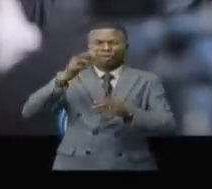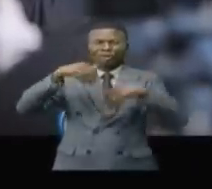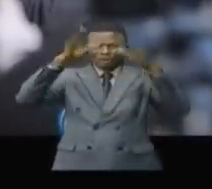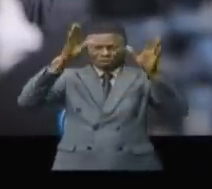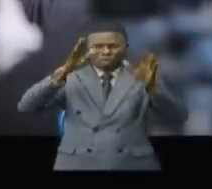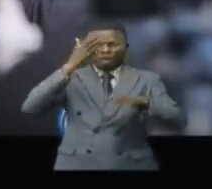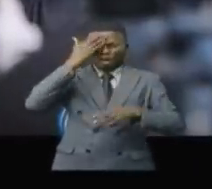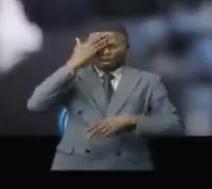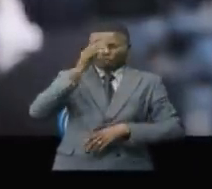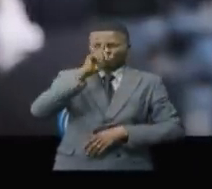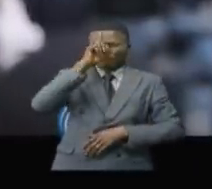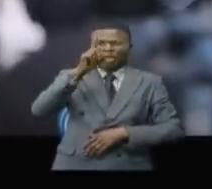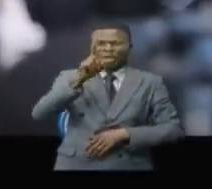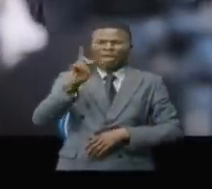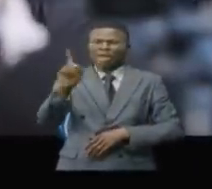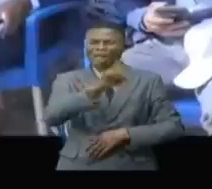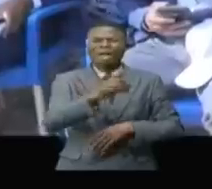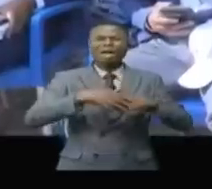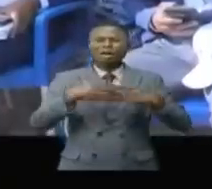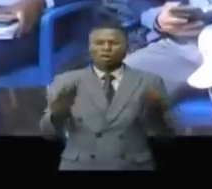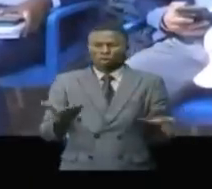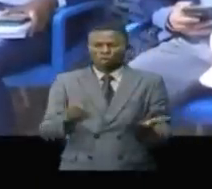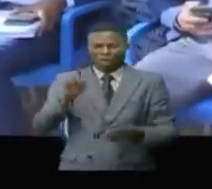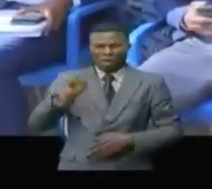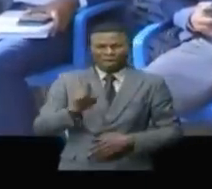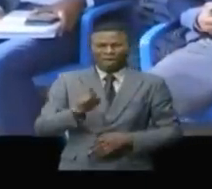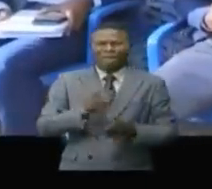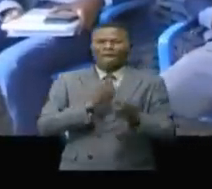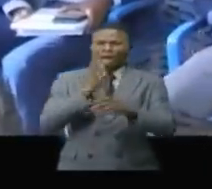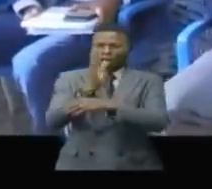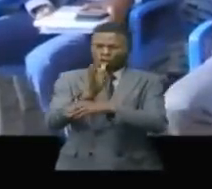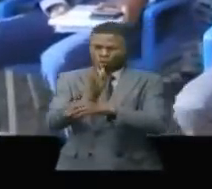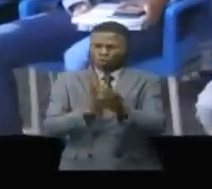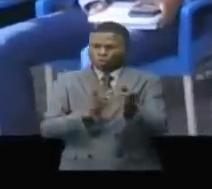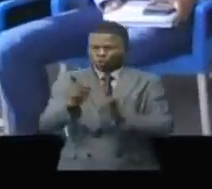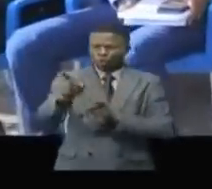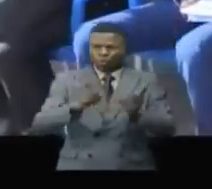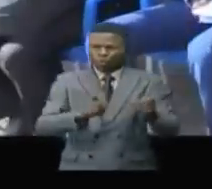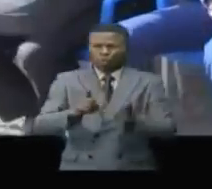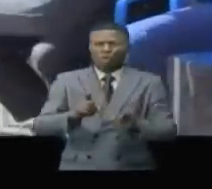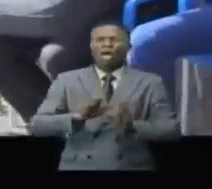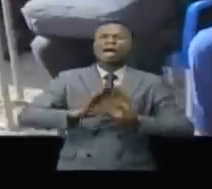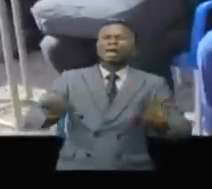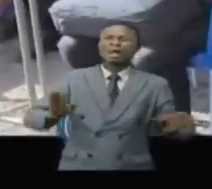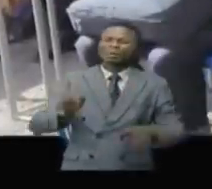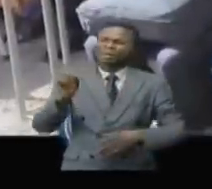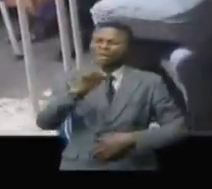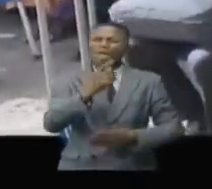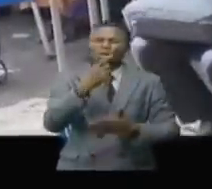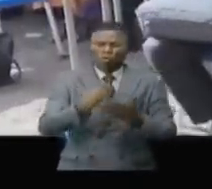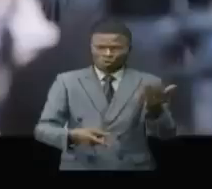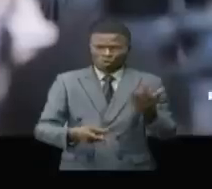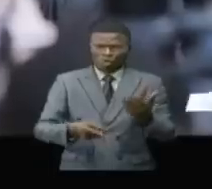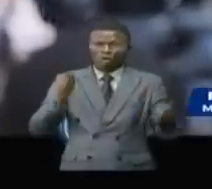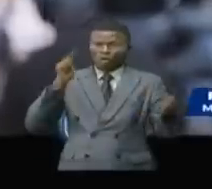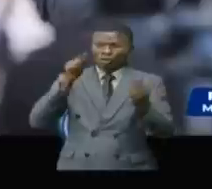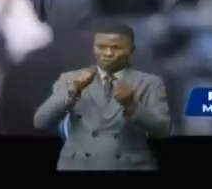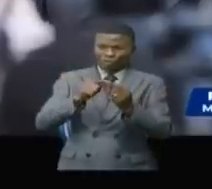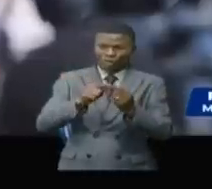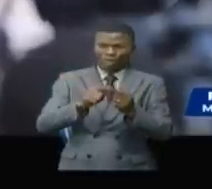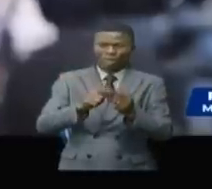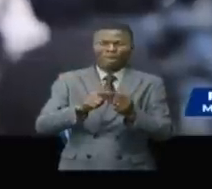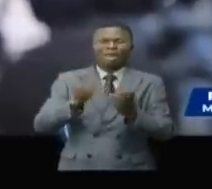élève qui va y participer, d'orienter ces derniers selon ses aptitudes et vers le type et